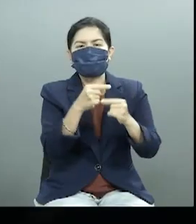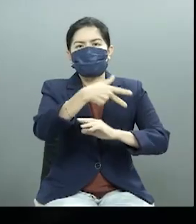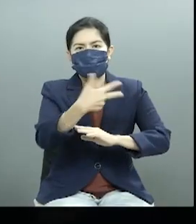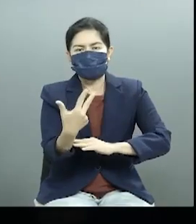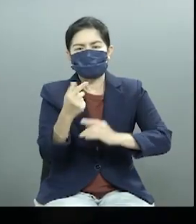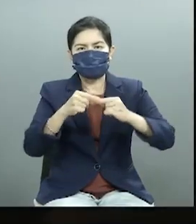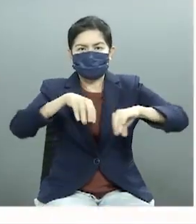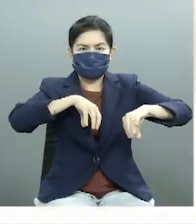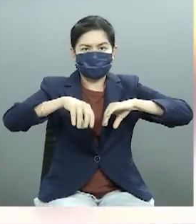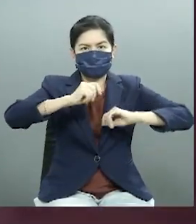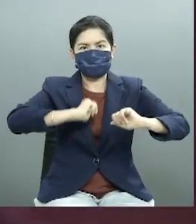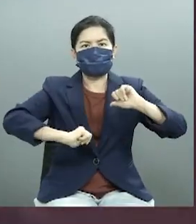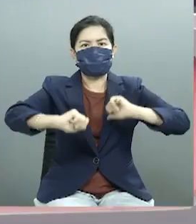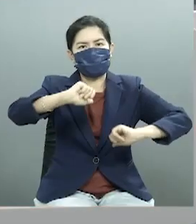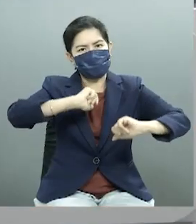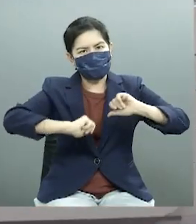ทย PBS